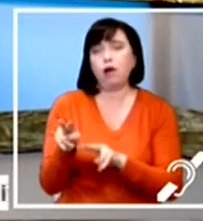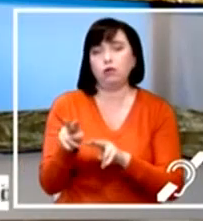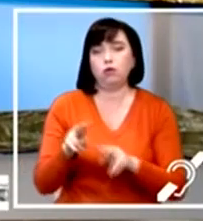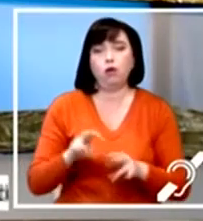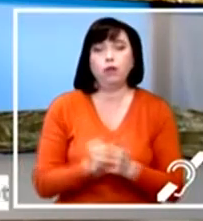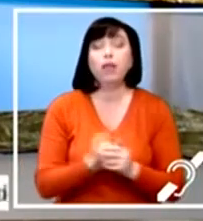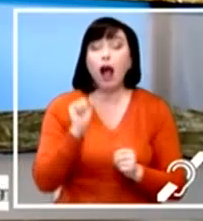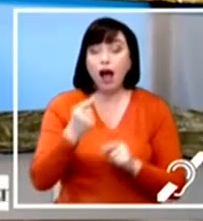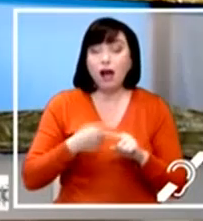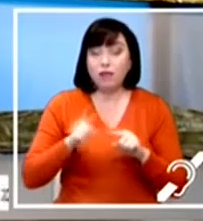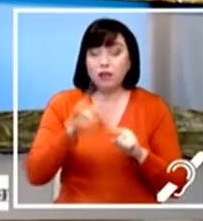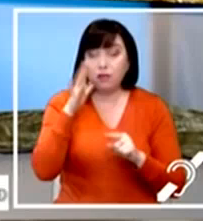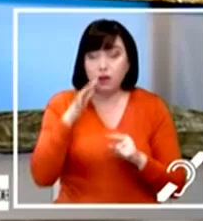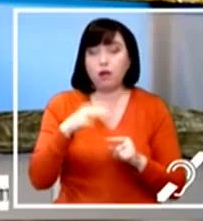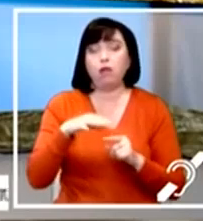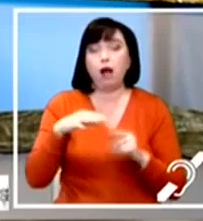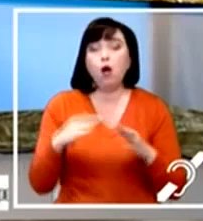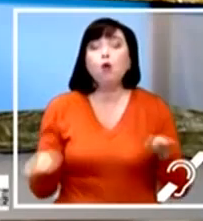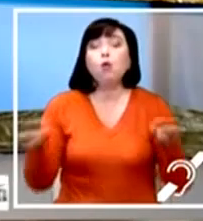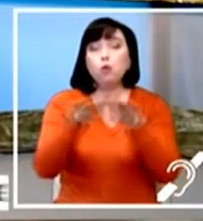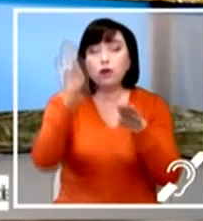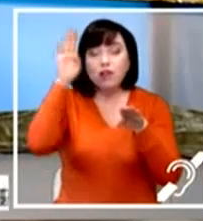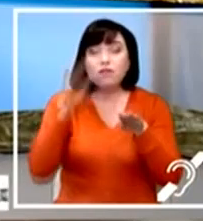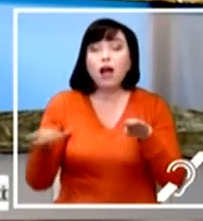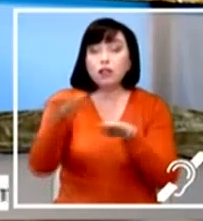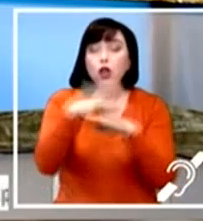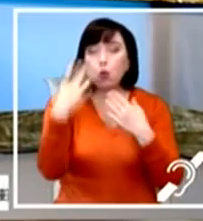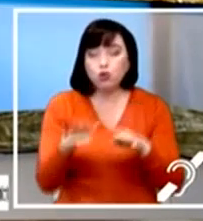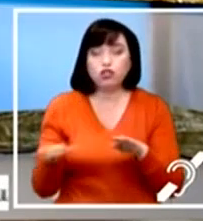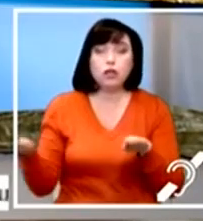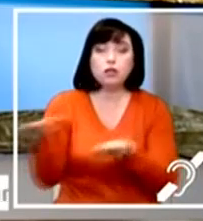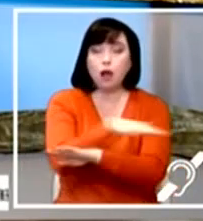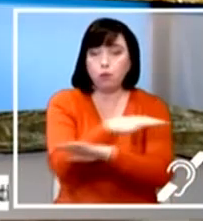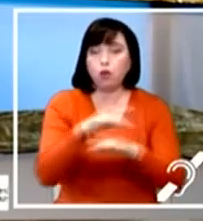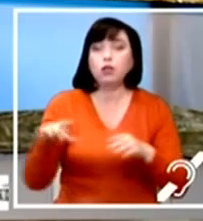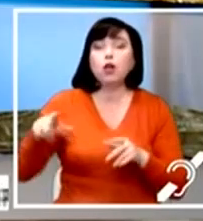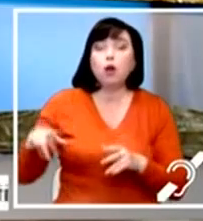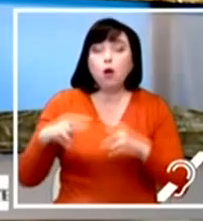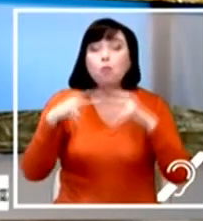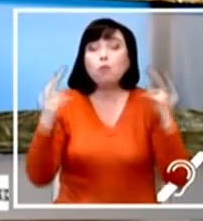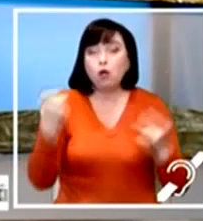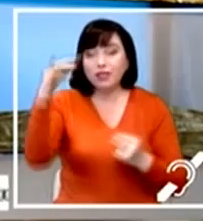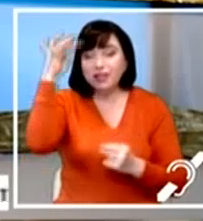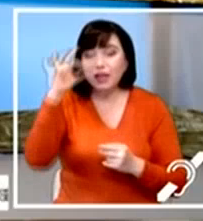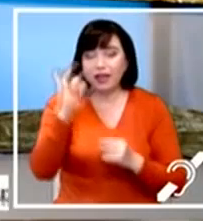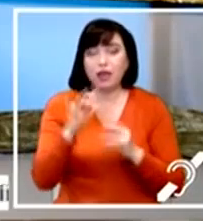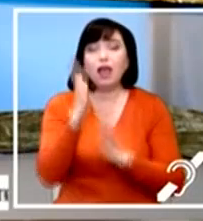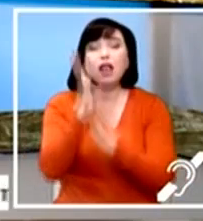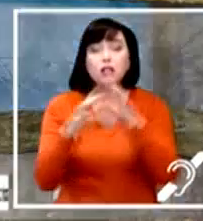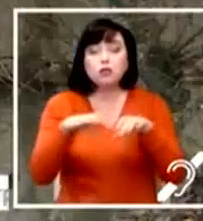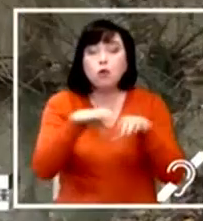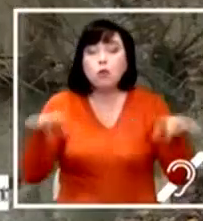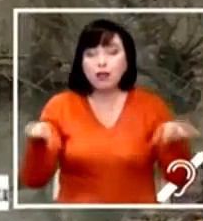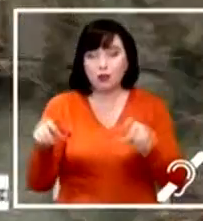monitorizată. Între timp, debitul mare de apă a inundat podul plutitor de la Tiraspol și o fâșie forestieră din